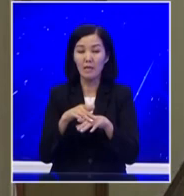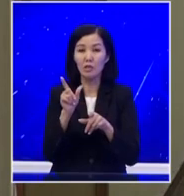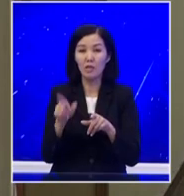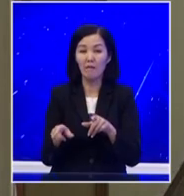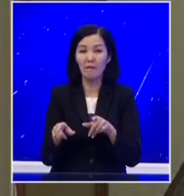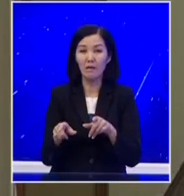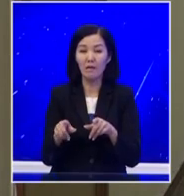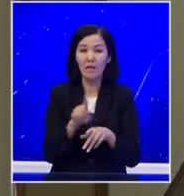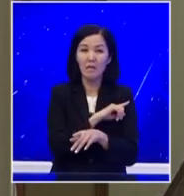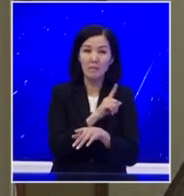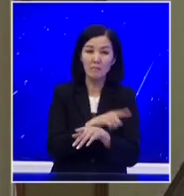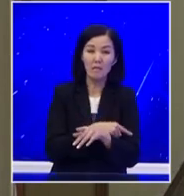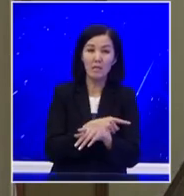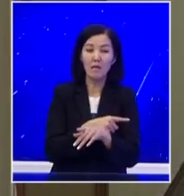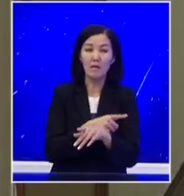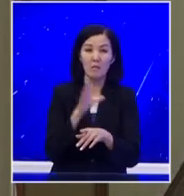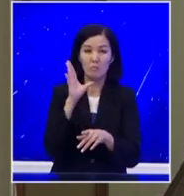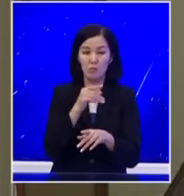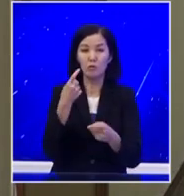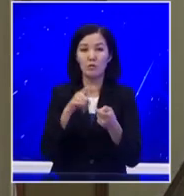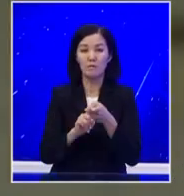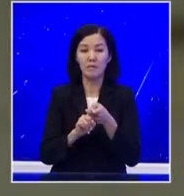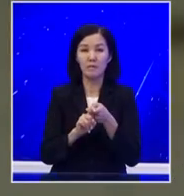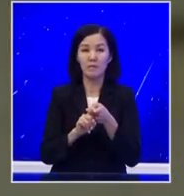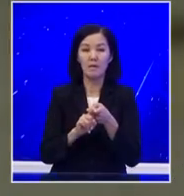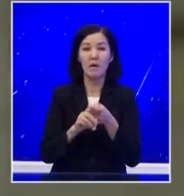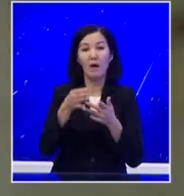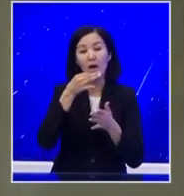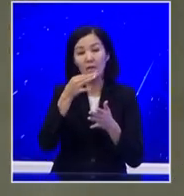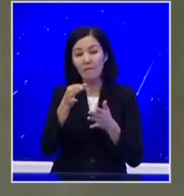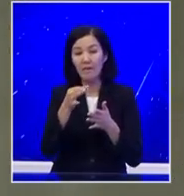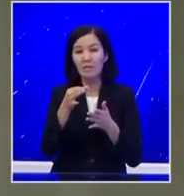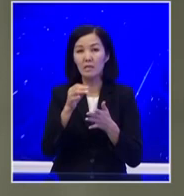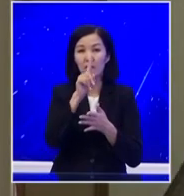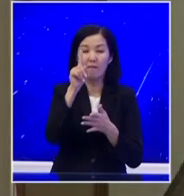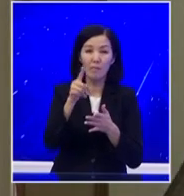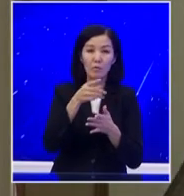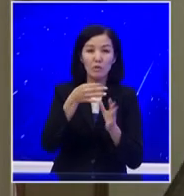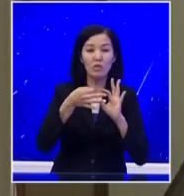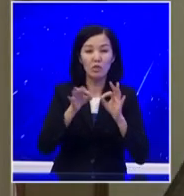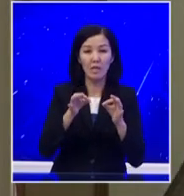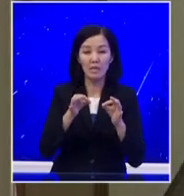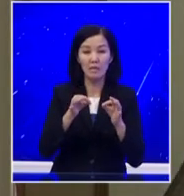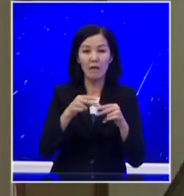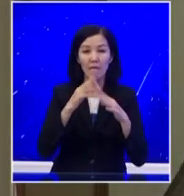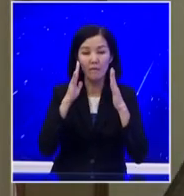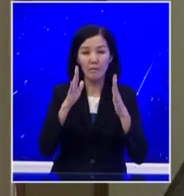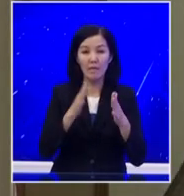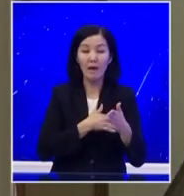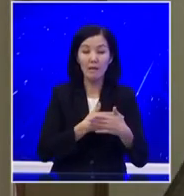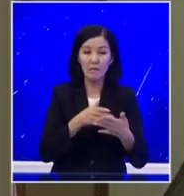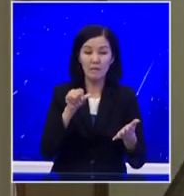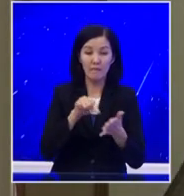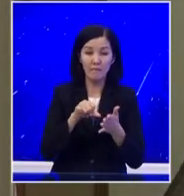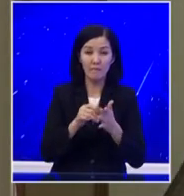смело идет на контакт с любым он очень активен социальных сетях и не просто активен